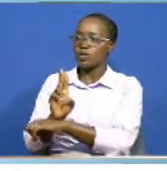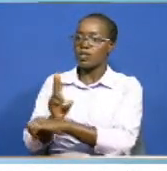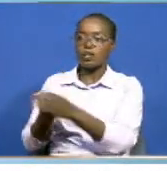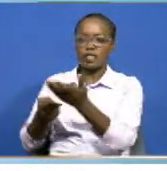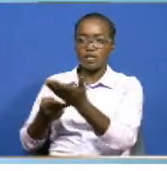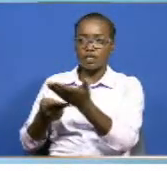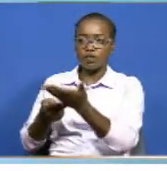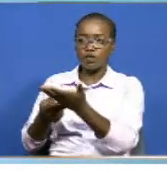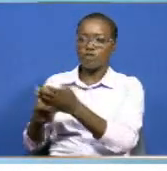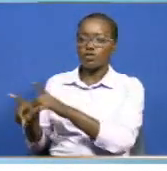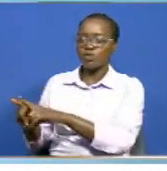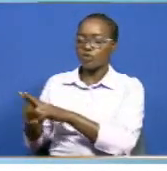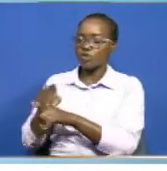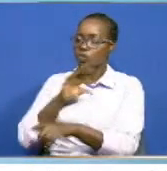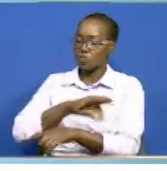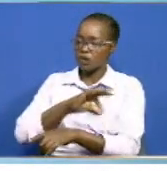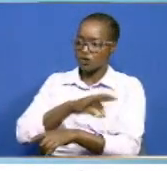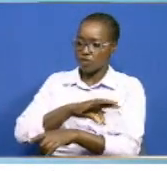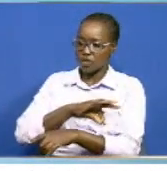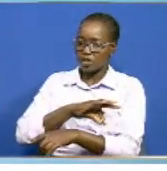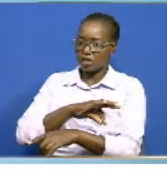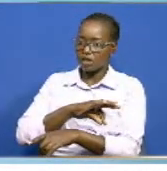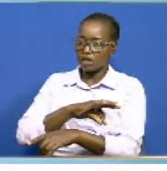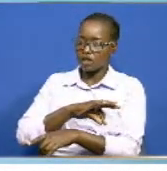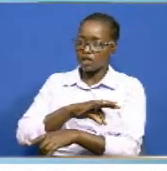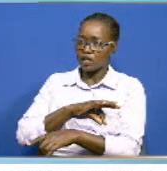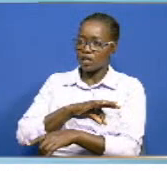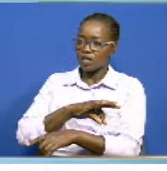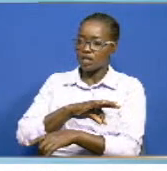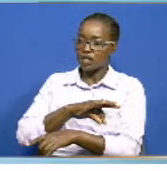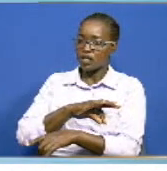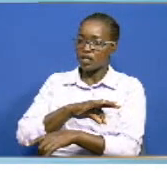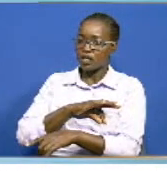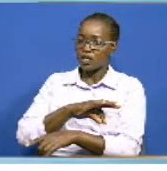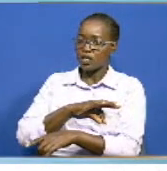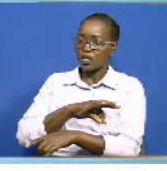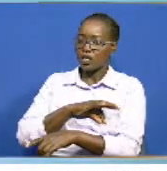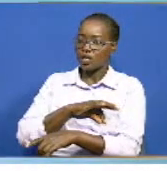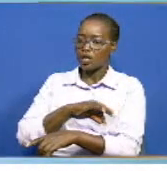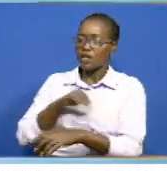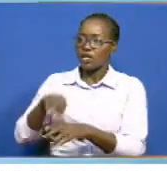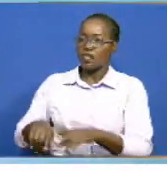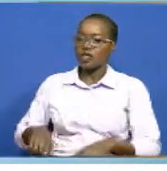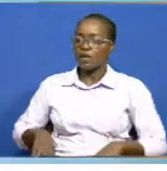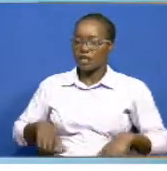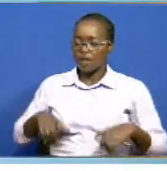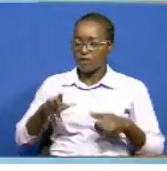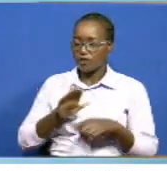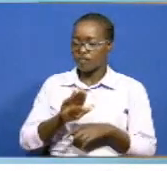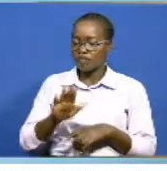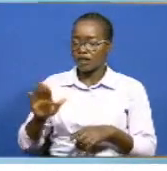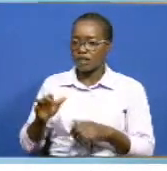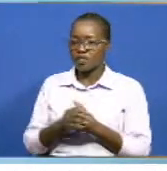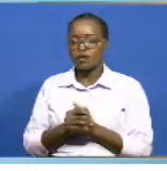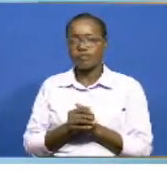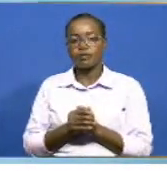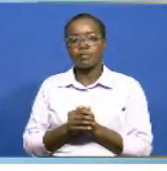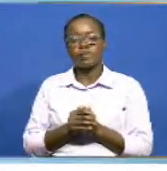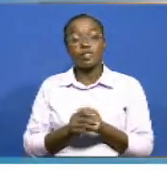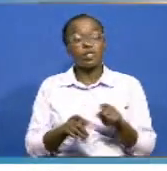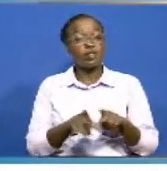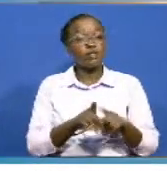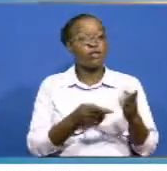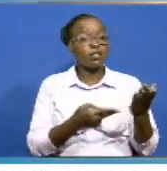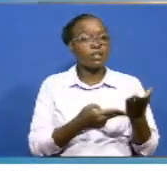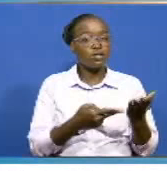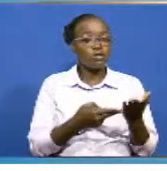waweze kujinufaisha na kujifaidi katika vile wanavyoishi katika maisha yao. Na bila shaka